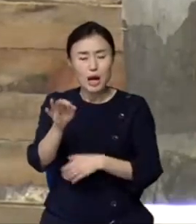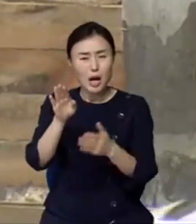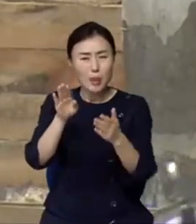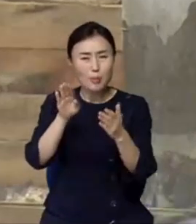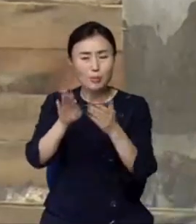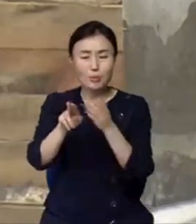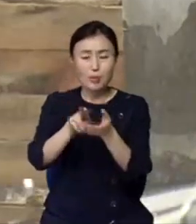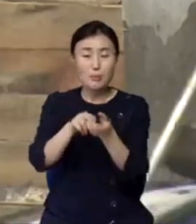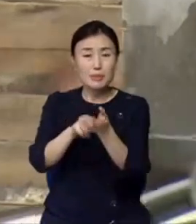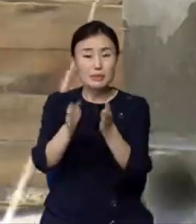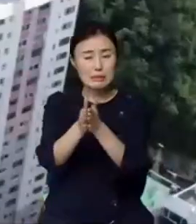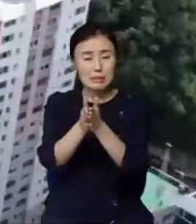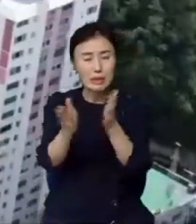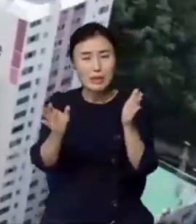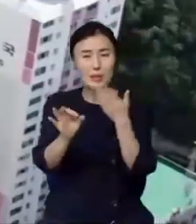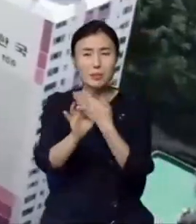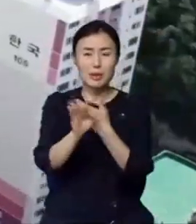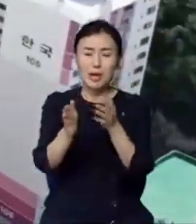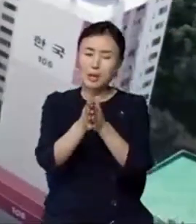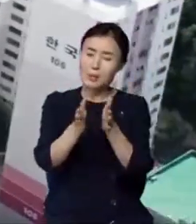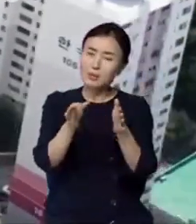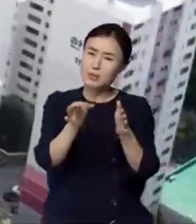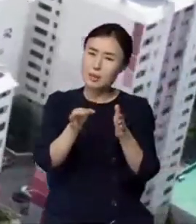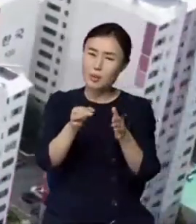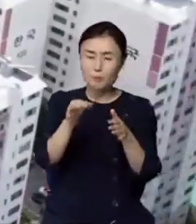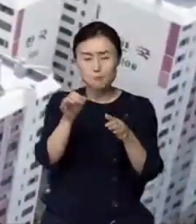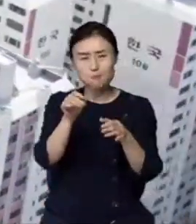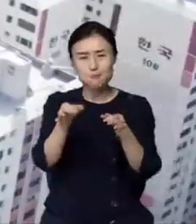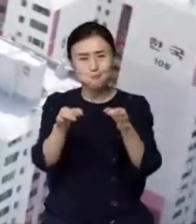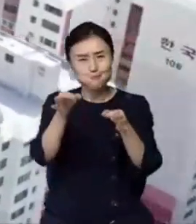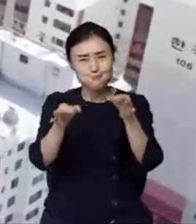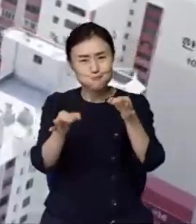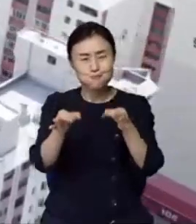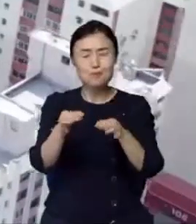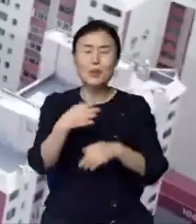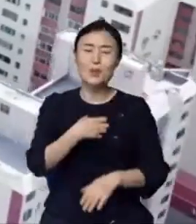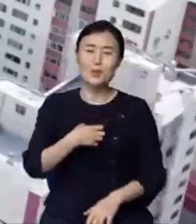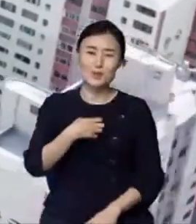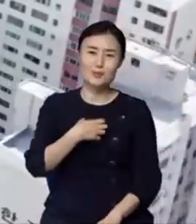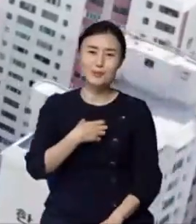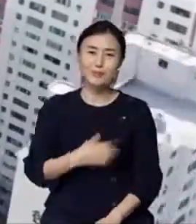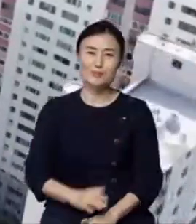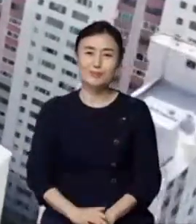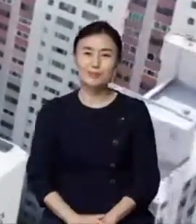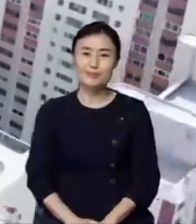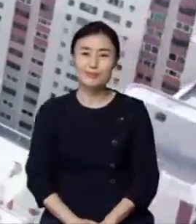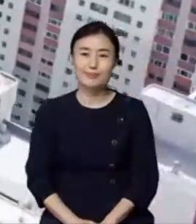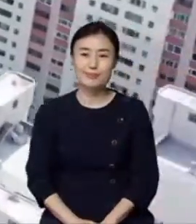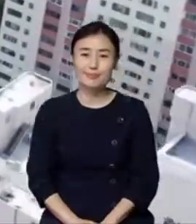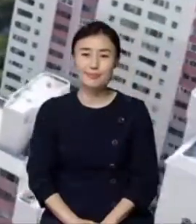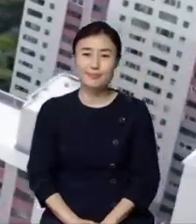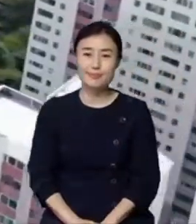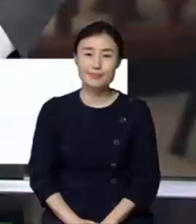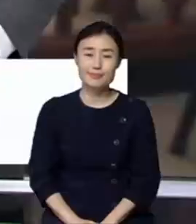물량에 지역주택시장의 판도 변화도 예상되고 있습니다. KBC 이영길입니다.